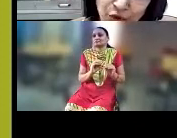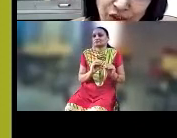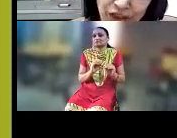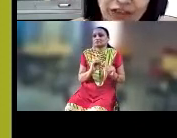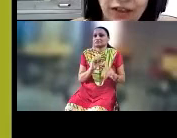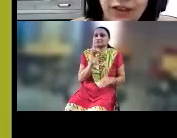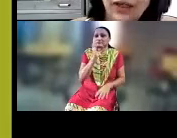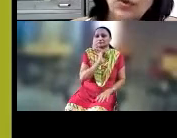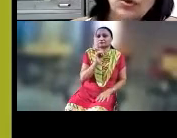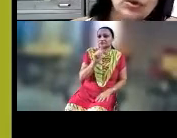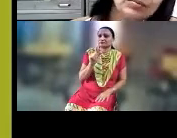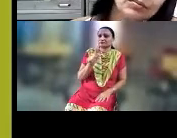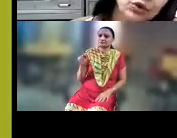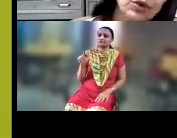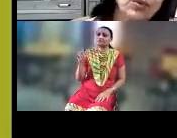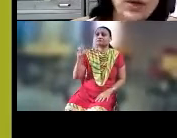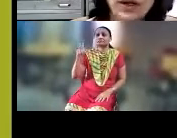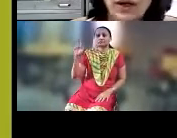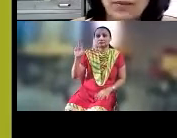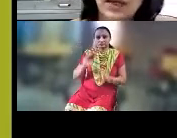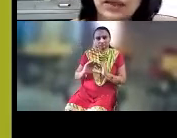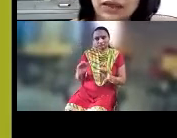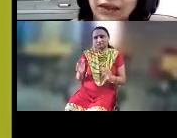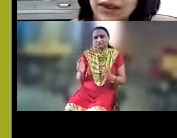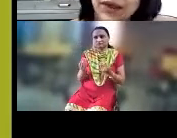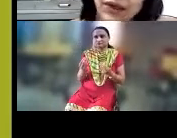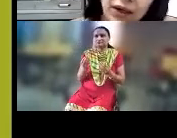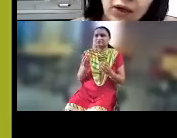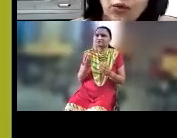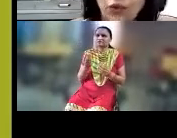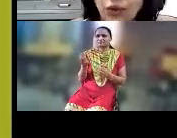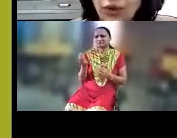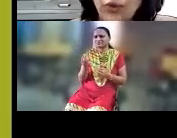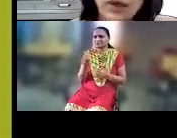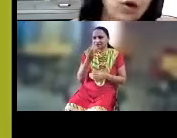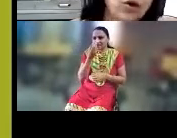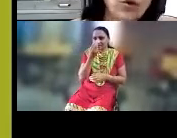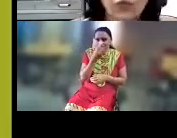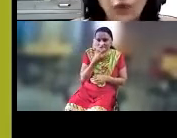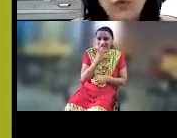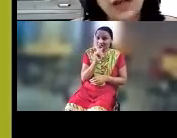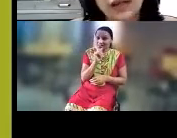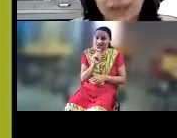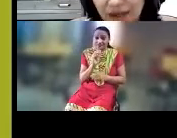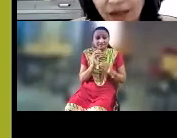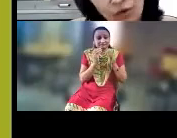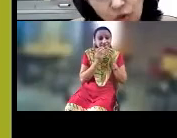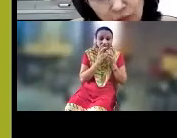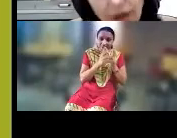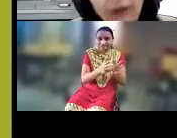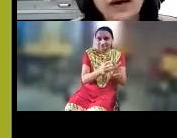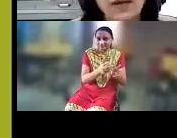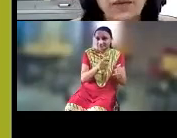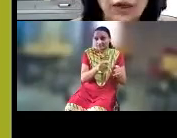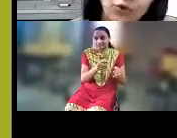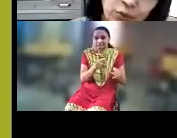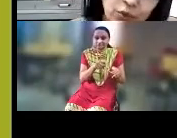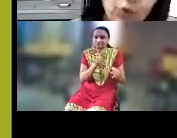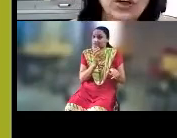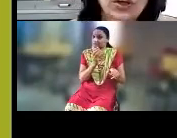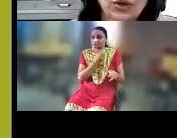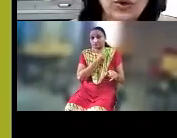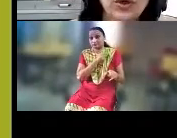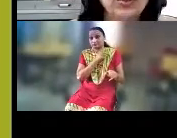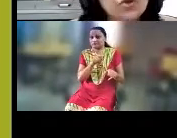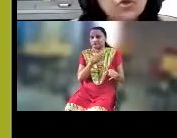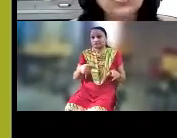बच्चे कुछ नहीं कर सकते, हम उनको छोटे मोटे काम बता सकते हैं कि ये रखो वो रखो, या और वो फिर कह सकते हैं कि ये तो तुम्हारा ही काम है, ये तो तुम रोज